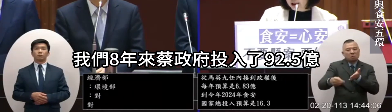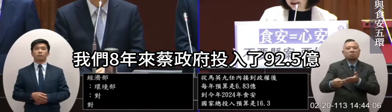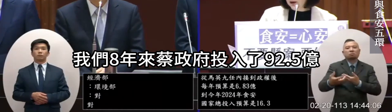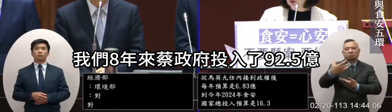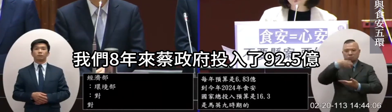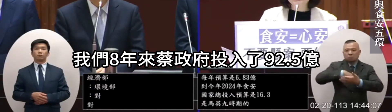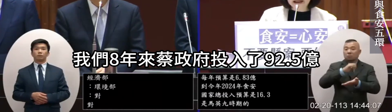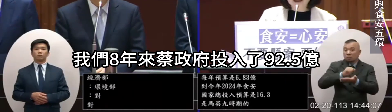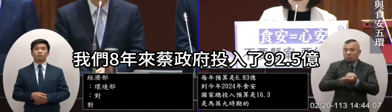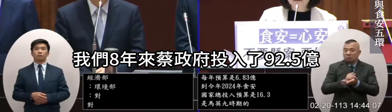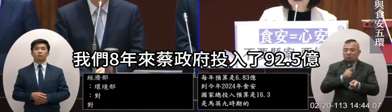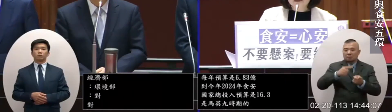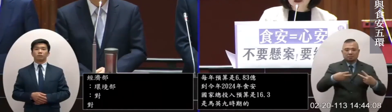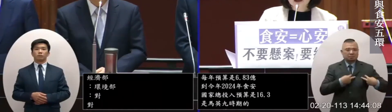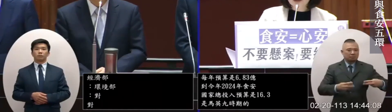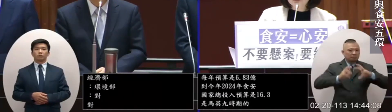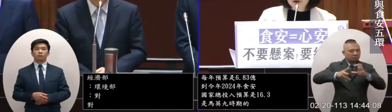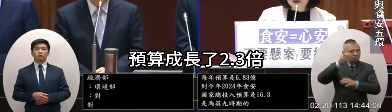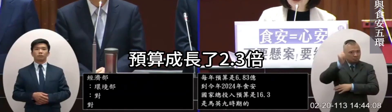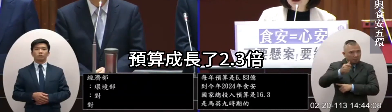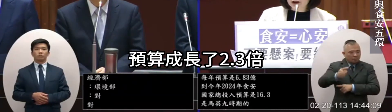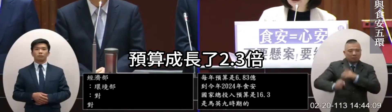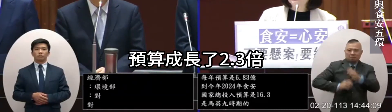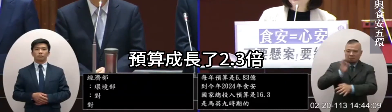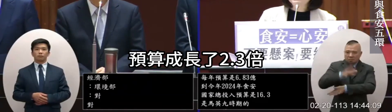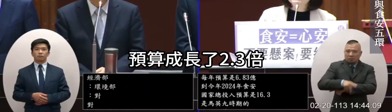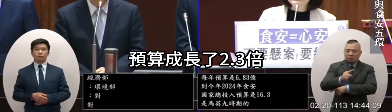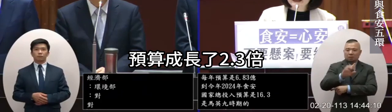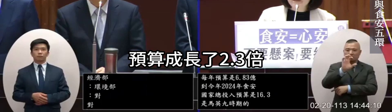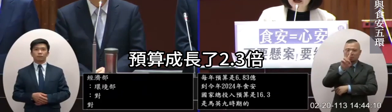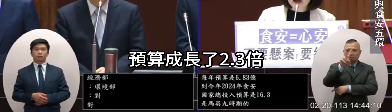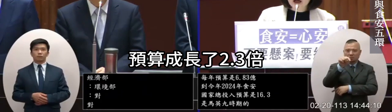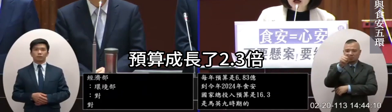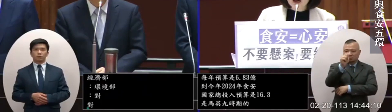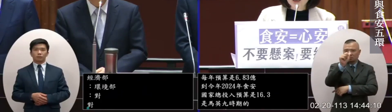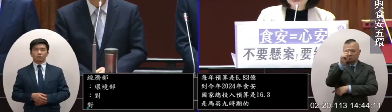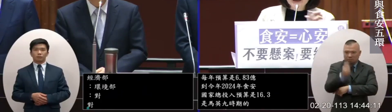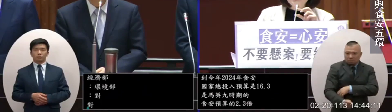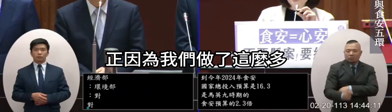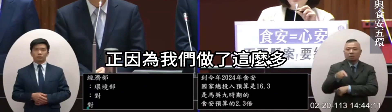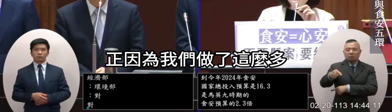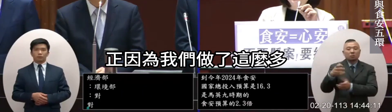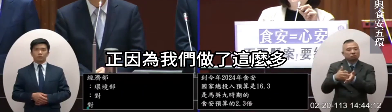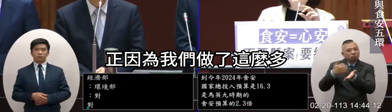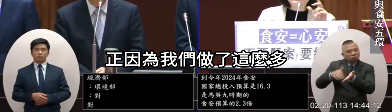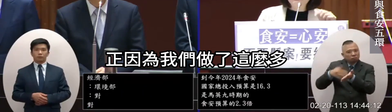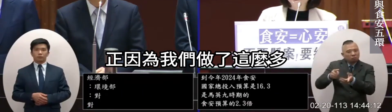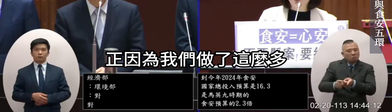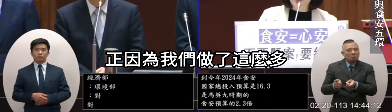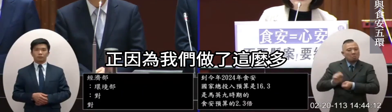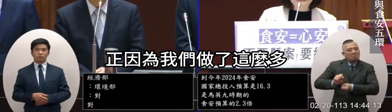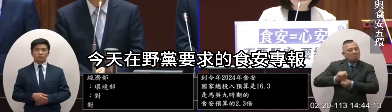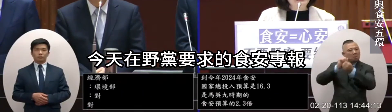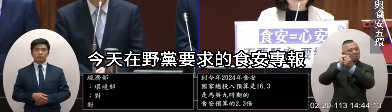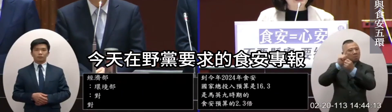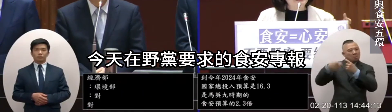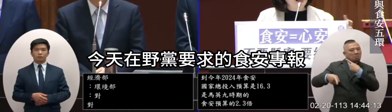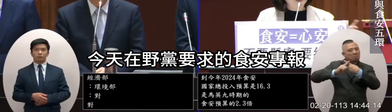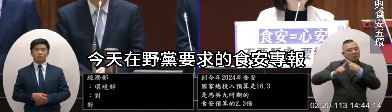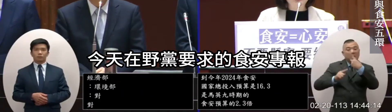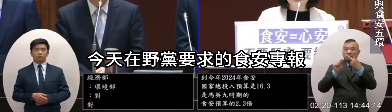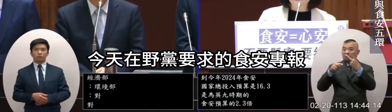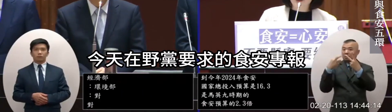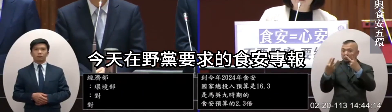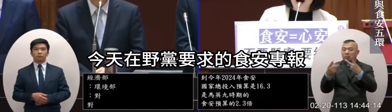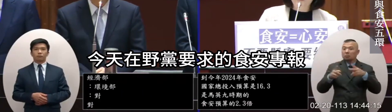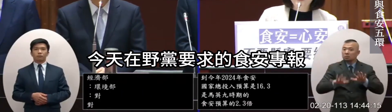了92.5亿，预算成长了2.3倍。正因为我们做了这么多，今天在野党